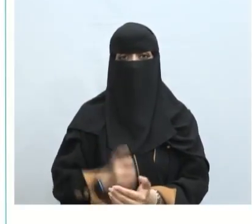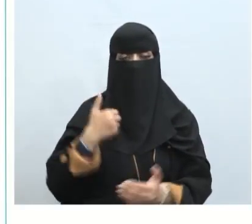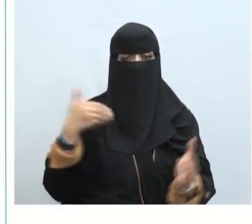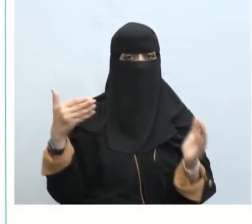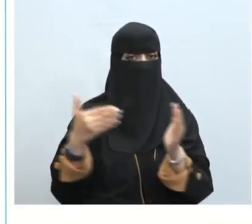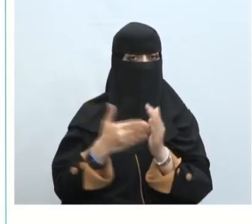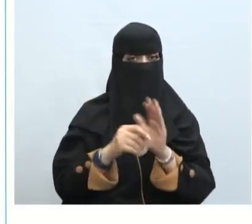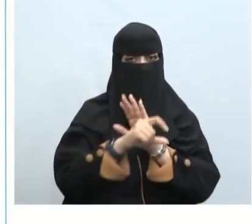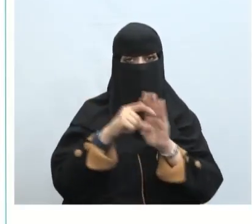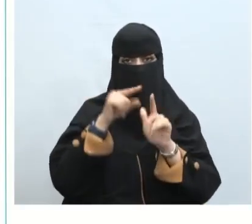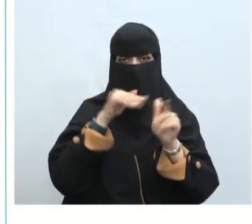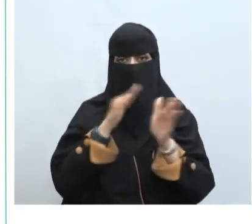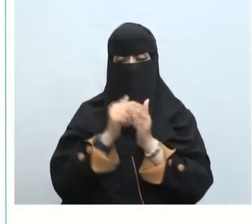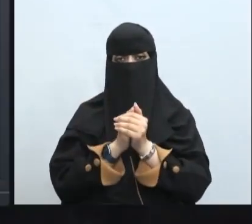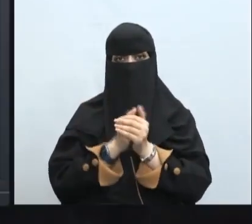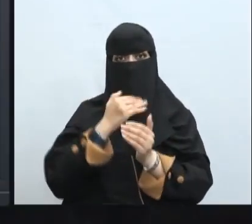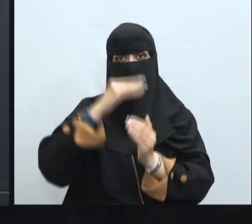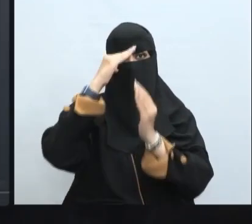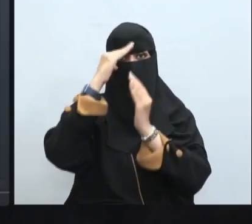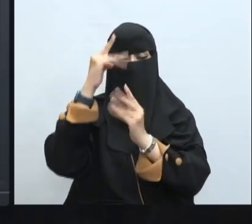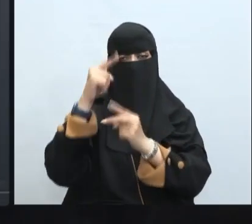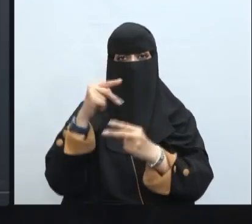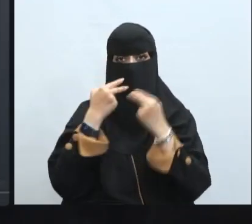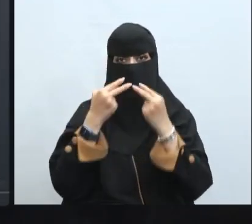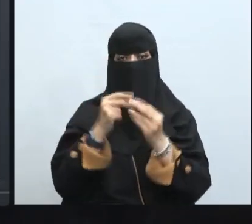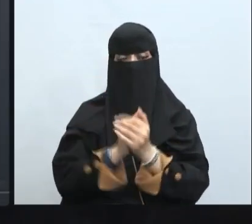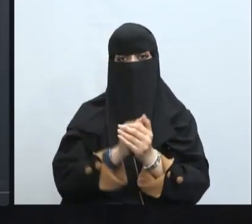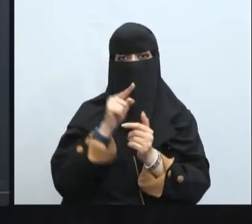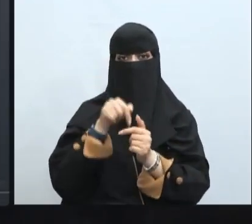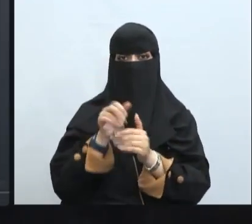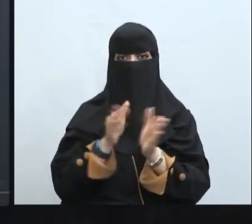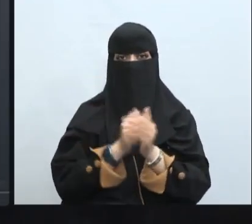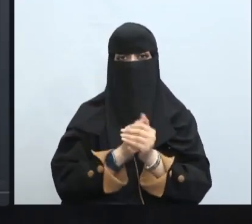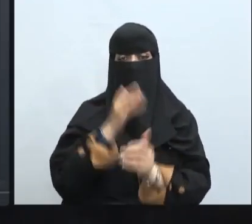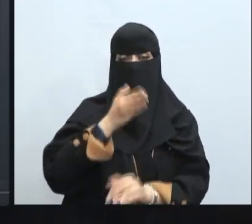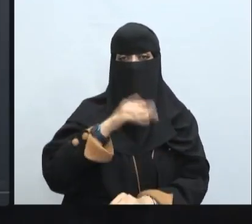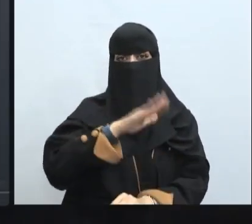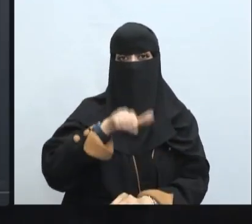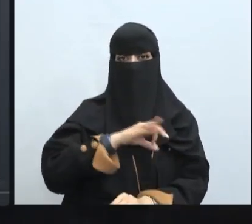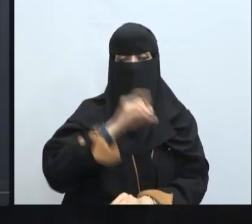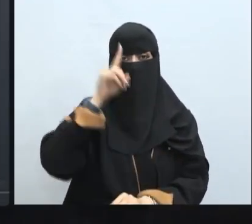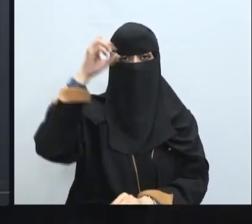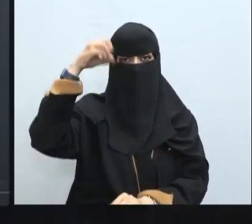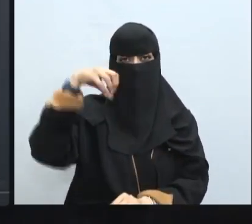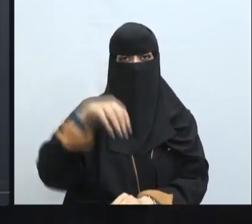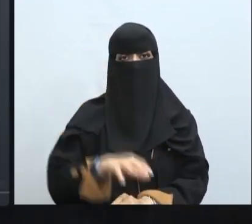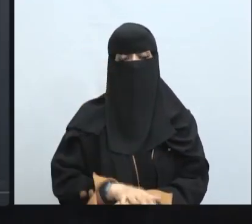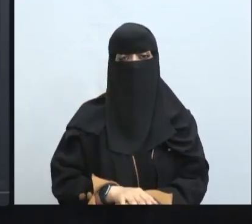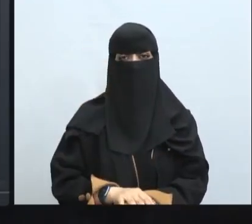كذا انهينا درسنا شاكر لكم حسن استماعكم وانصاتكم والسلام عليكم ورحمه الله وبركاته